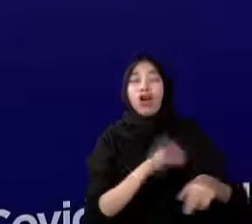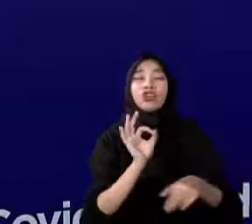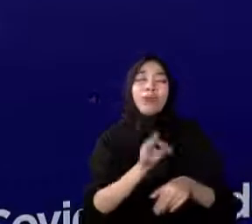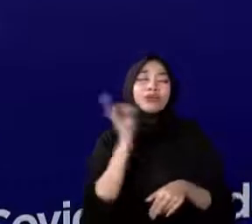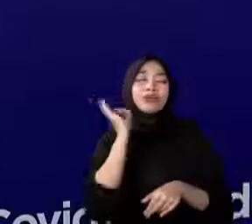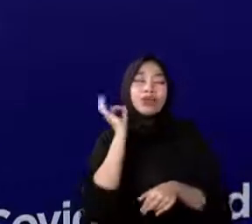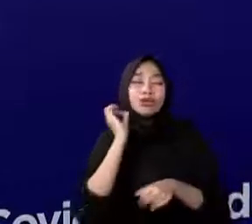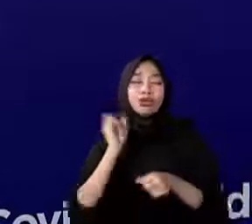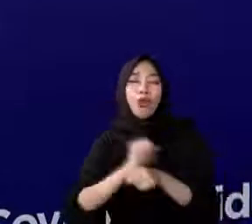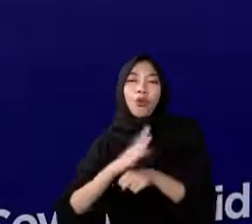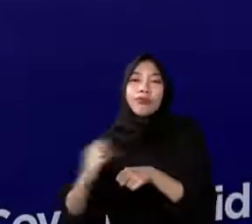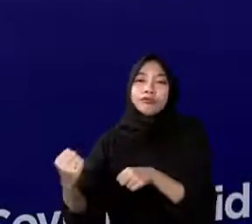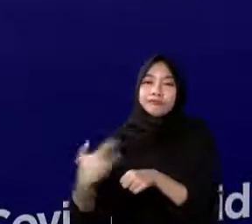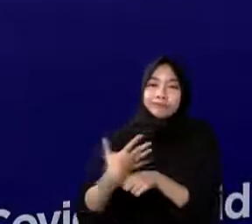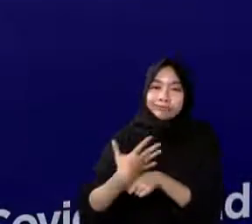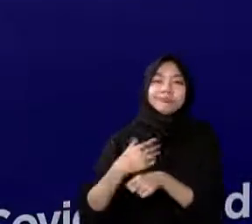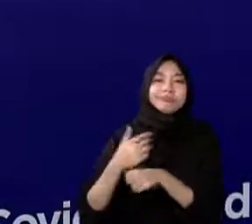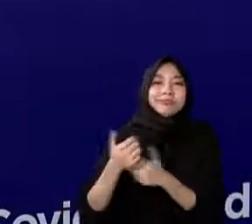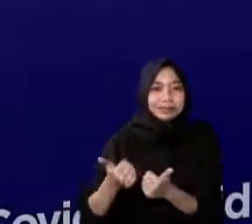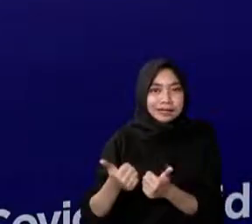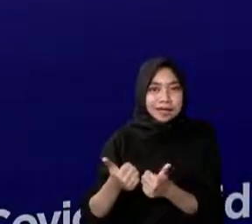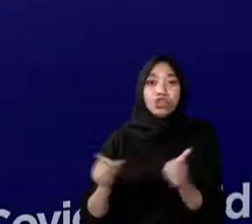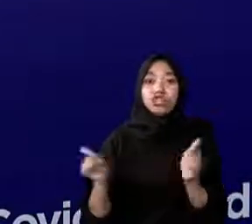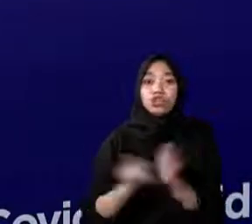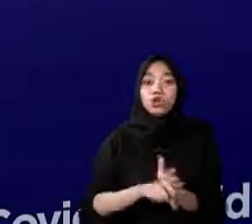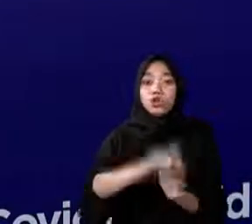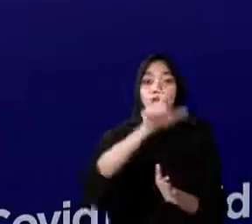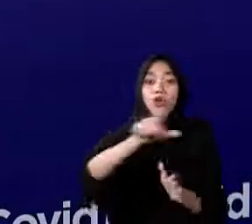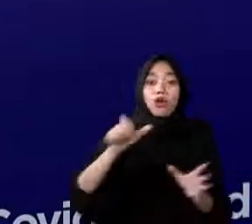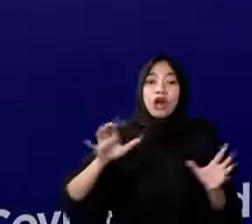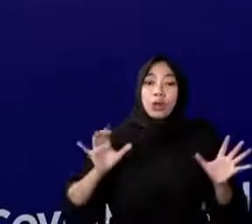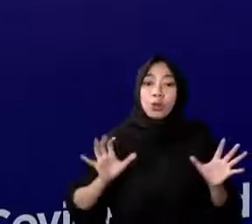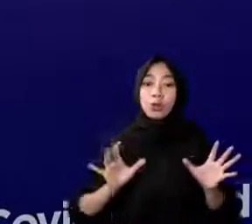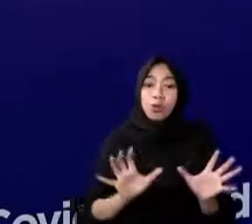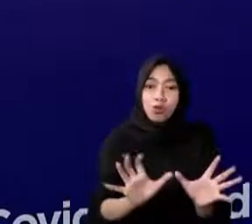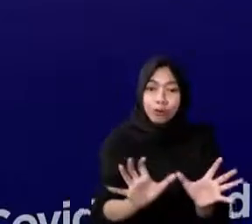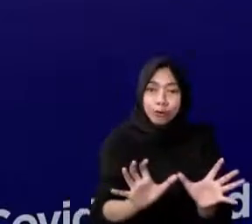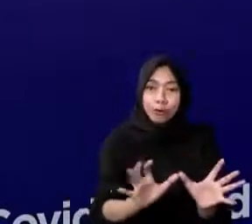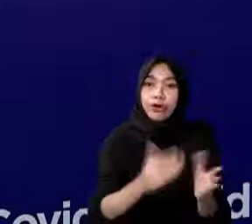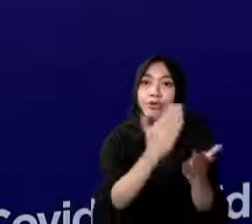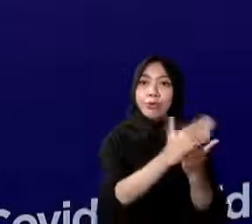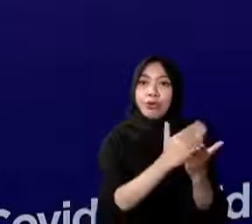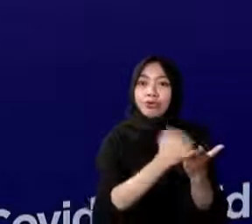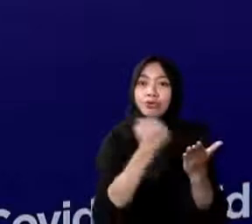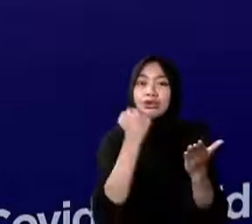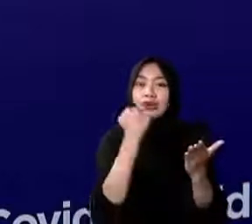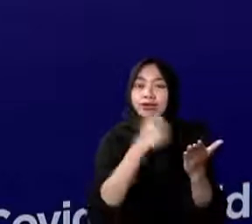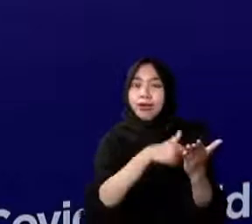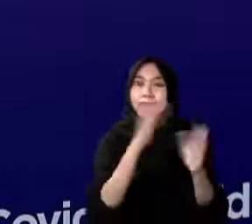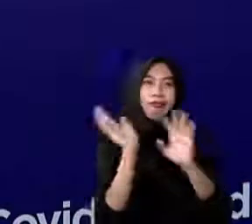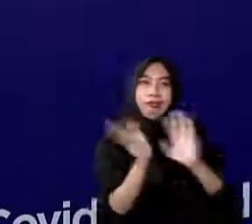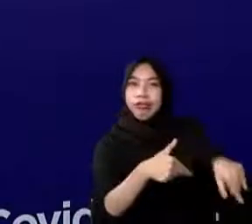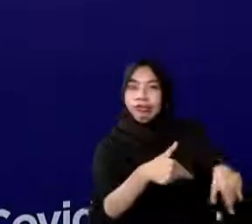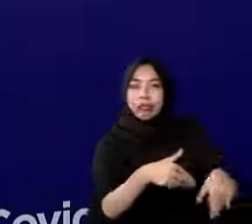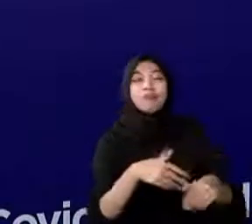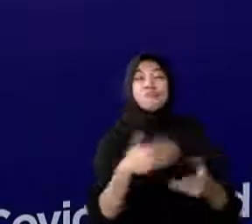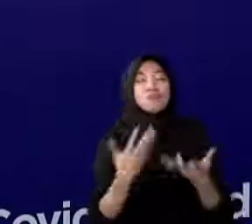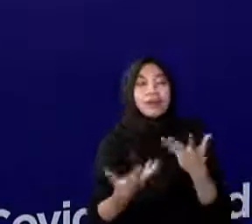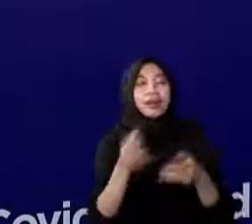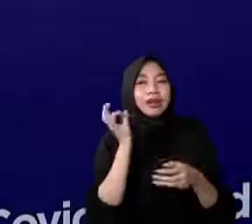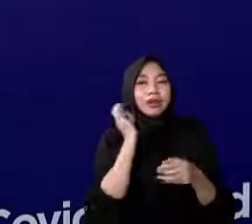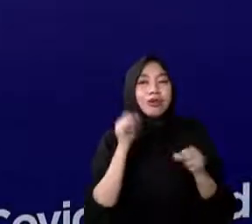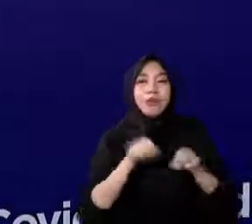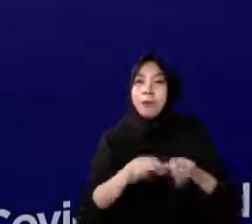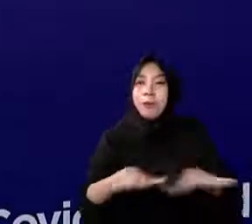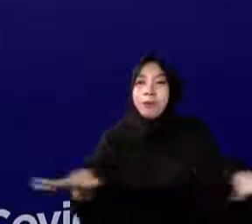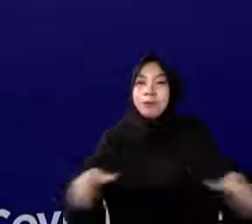COVID-19. Jadi kalau misalnya ada kerumunan, kemudian orang-orangnya tidak patuh, bisa jadi menjadi potensi sumber penularan, namun hasilnya